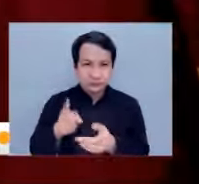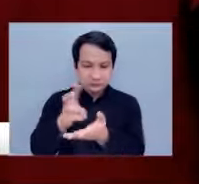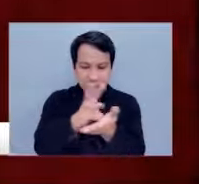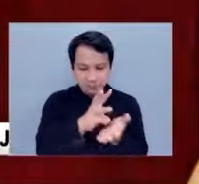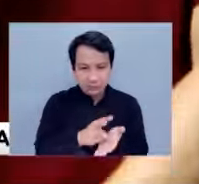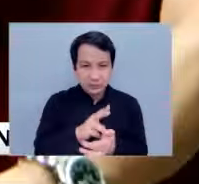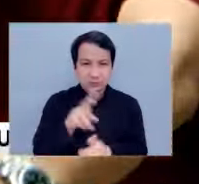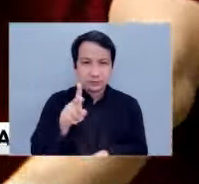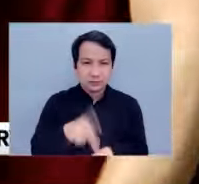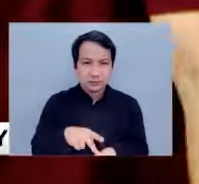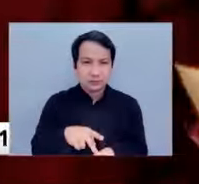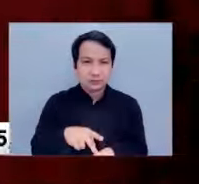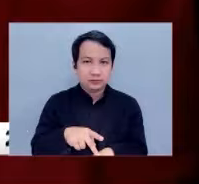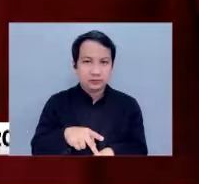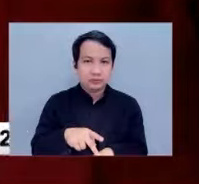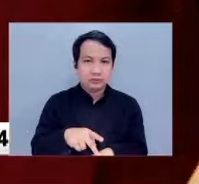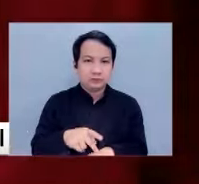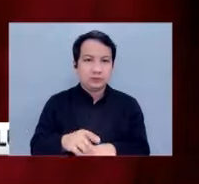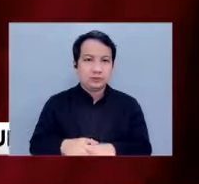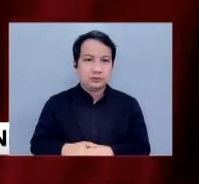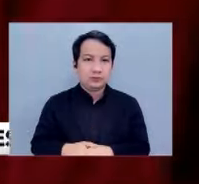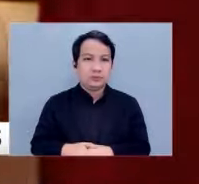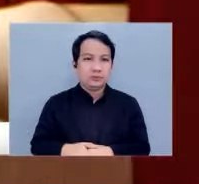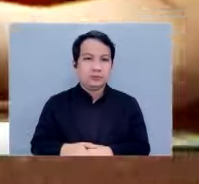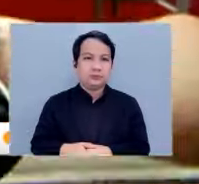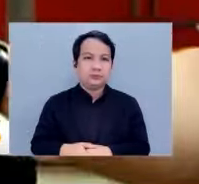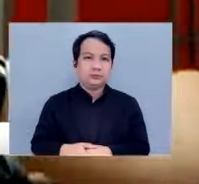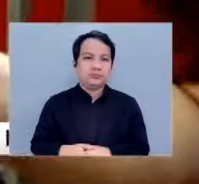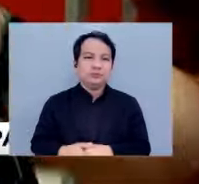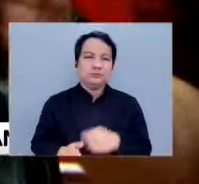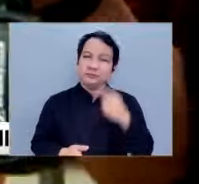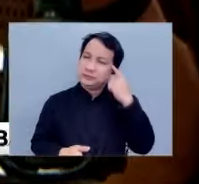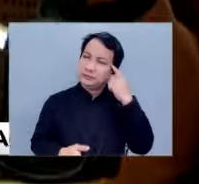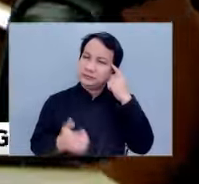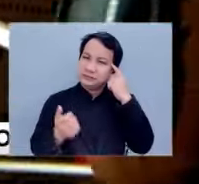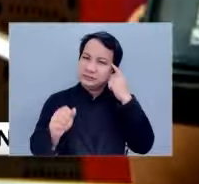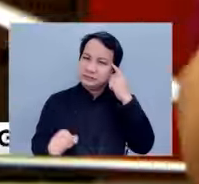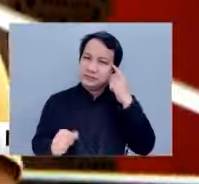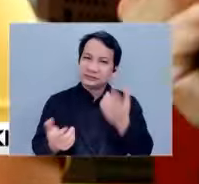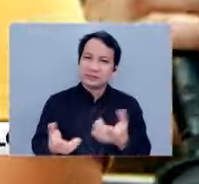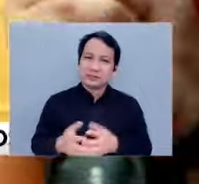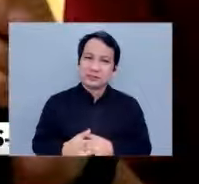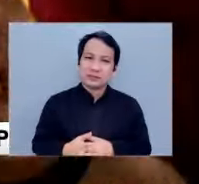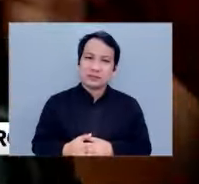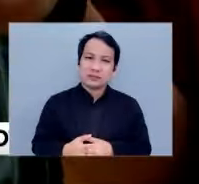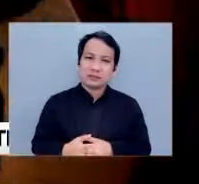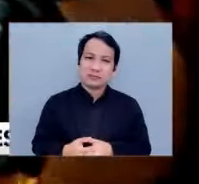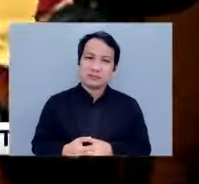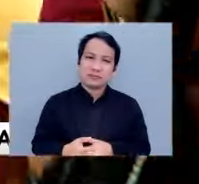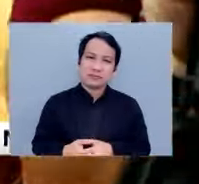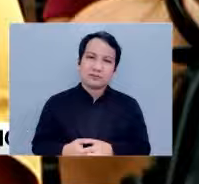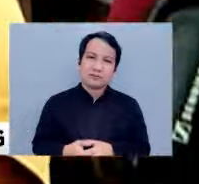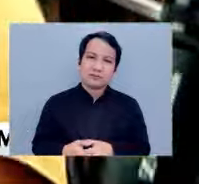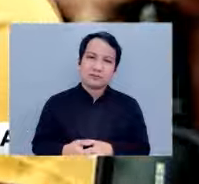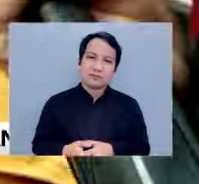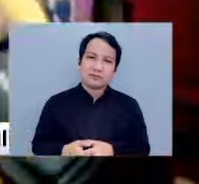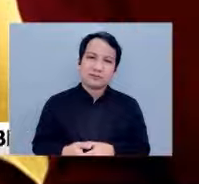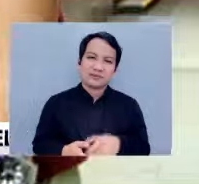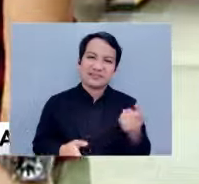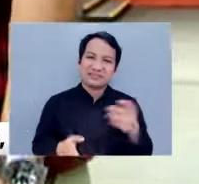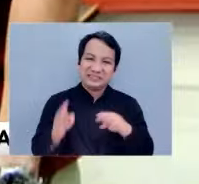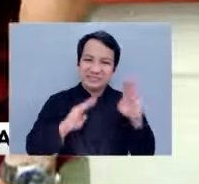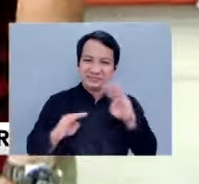mo. Sorry. Pwede mag-isip. Ha? Pwede mag-isip? Sige, okay lang. Stroll naman tayo dito.